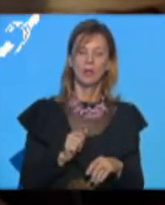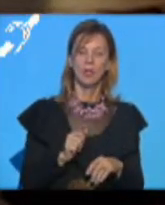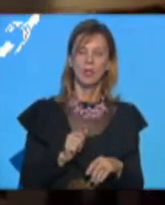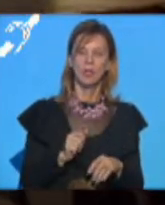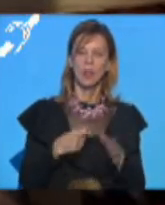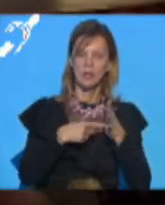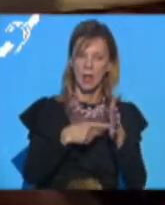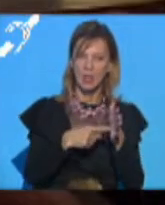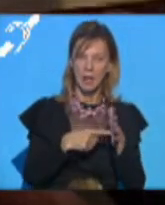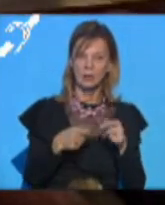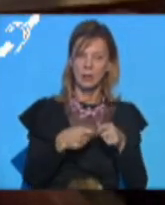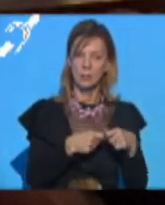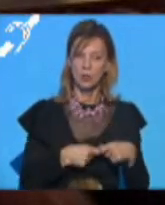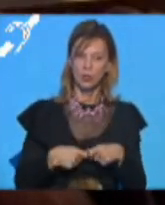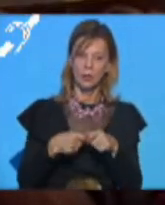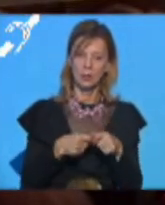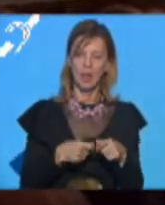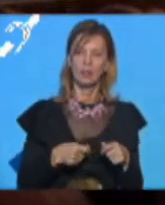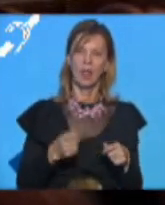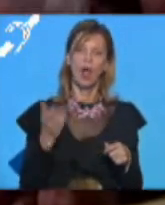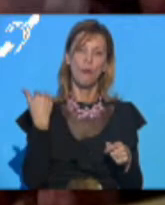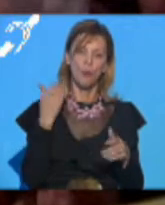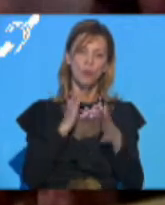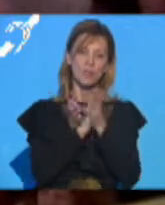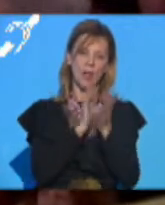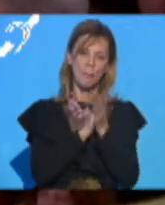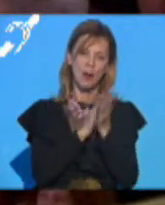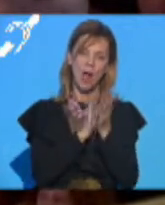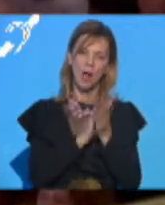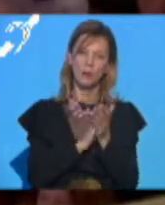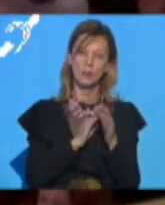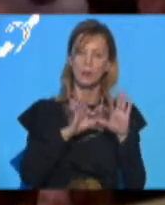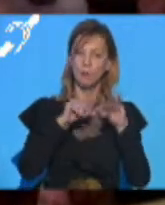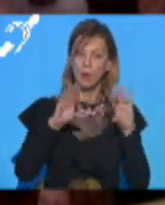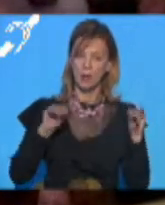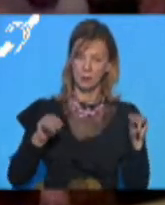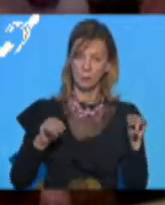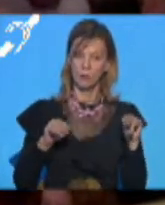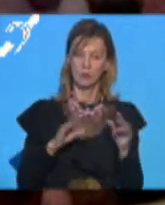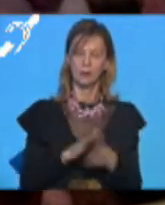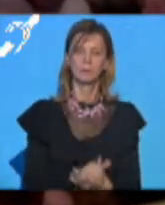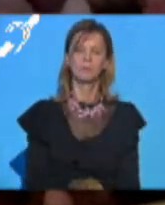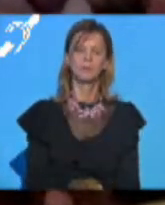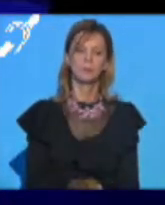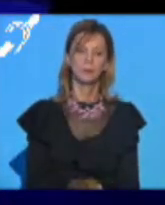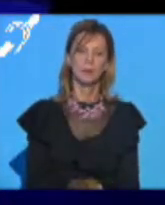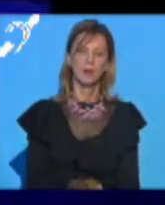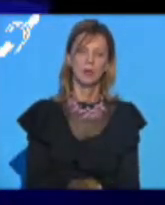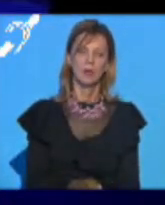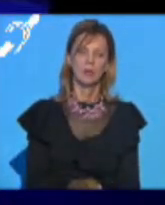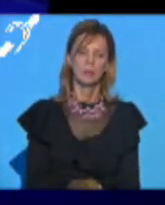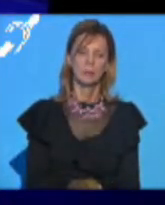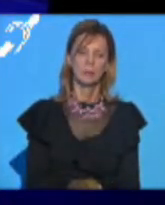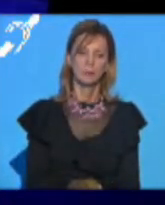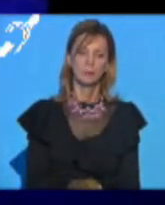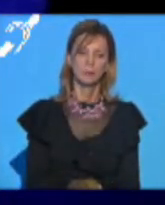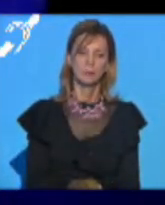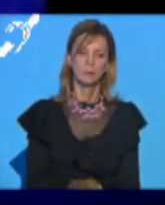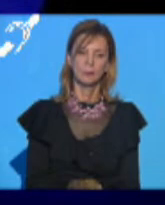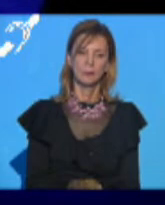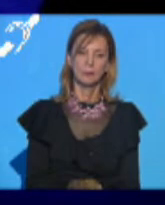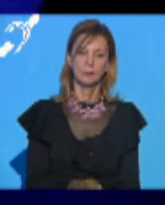defectelor din societate. Sala a aplaudat continuu și la a doua producție din Moldova, Fără Pijamale. Parcă m-a luminat cineva de